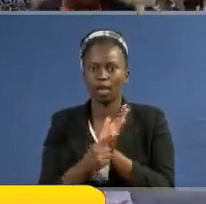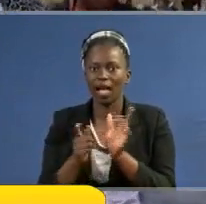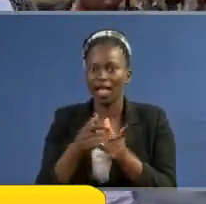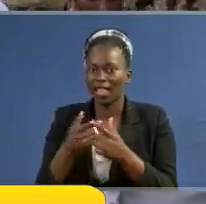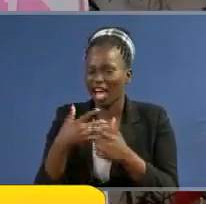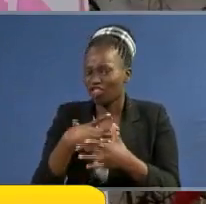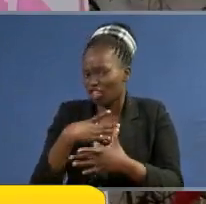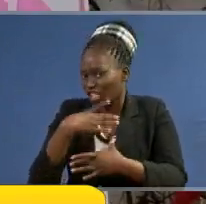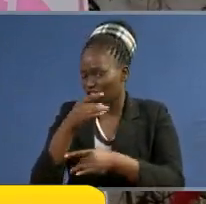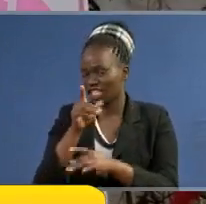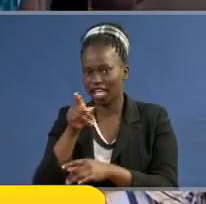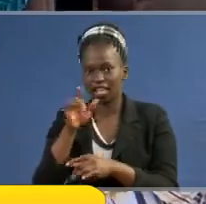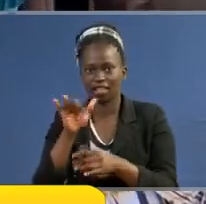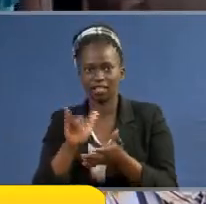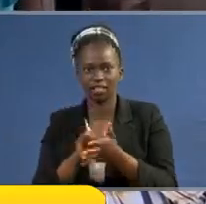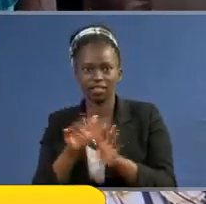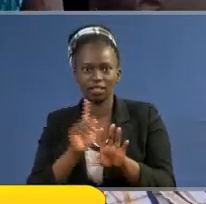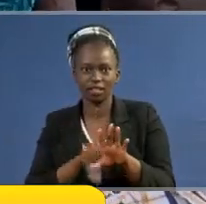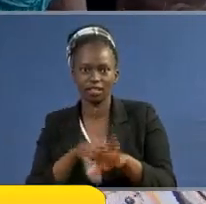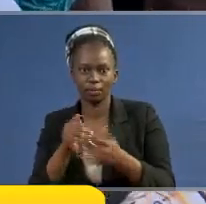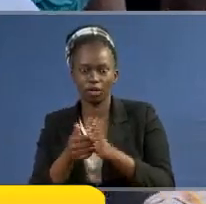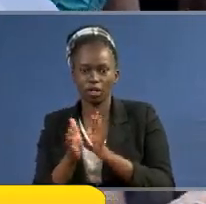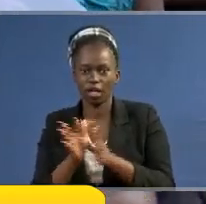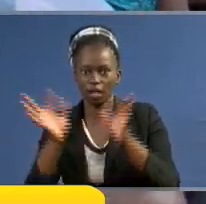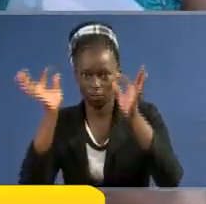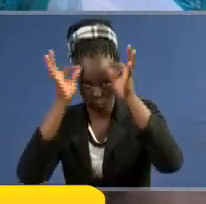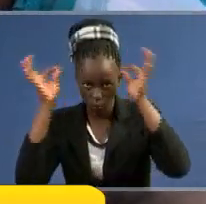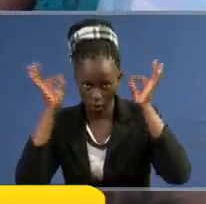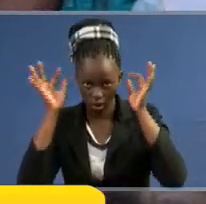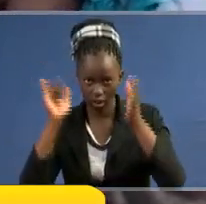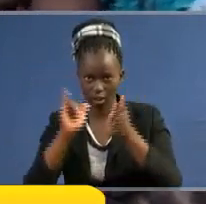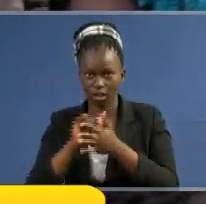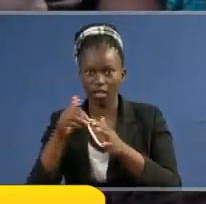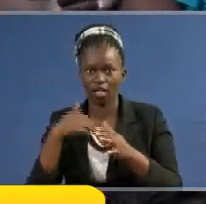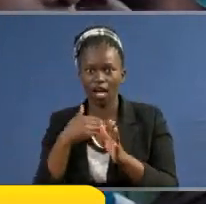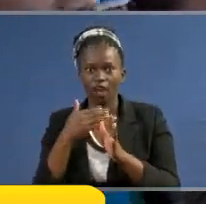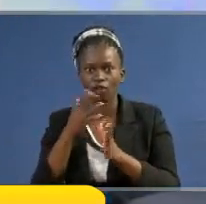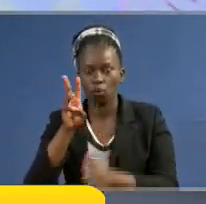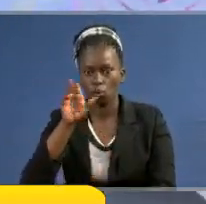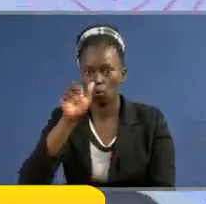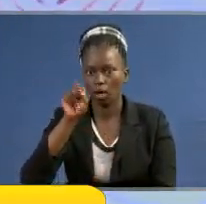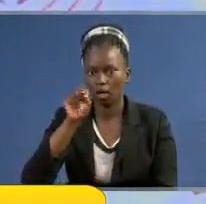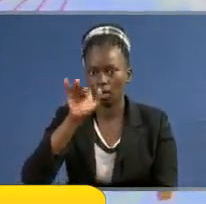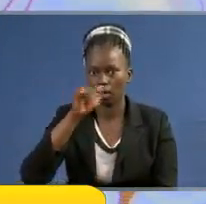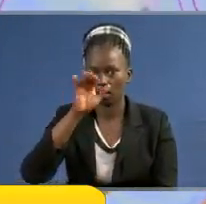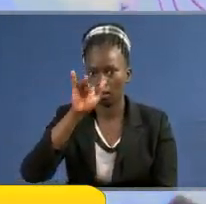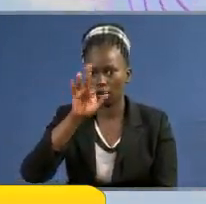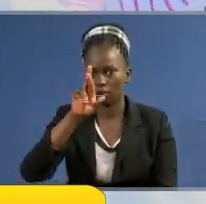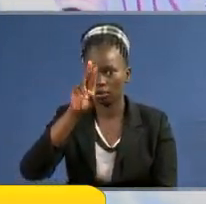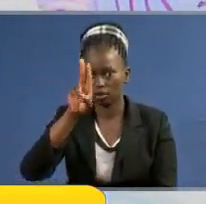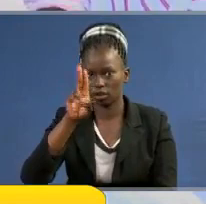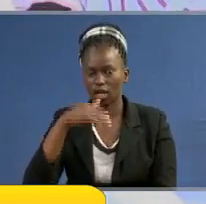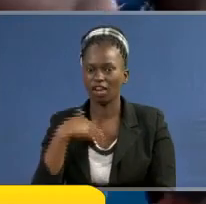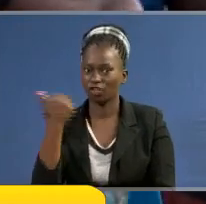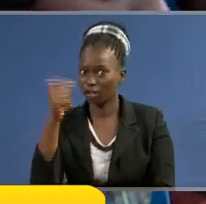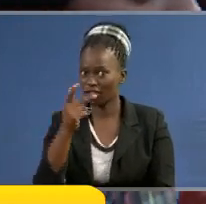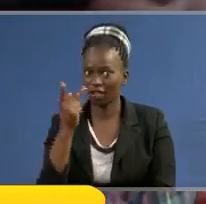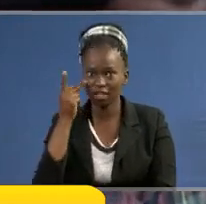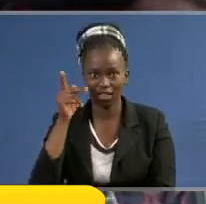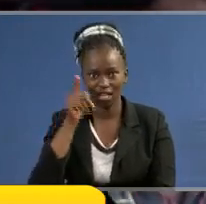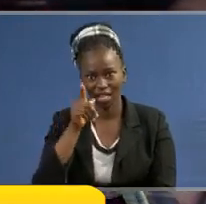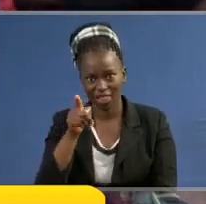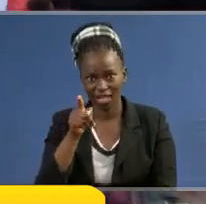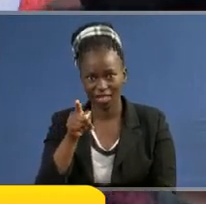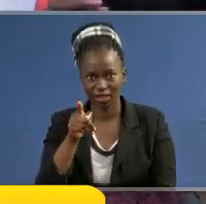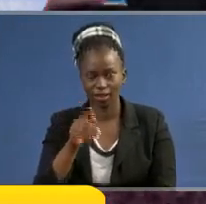na mambo haya walistaajabia msafara wa harusi ya Leonard Gishuo na Maria Wanjiro, wakisema hawajawahi kuona harusi